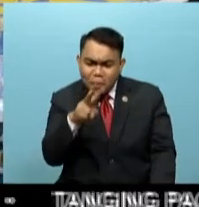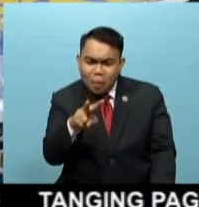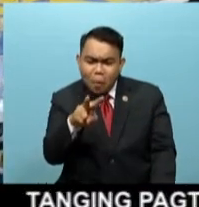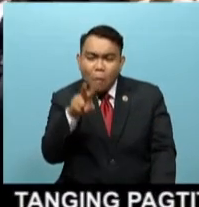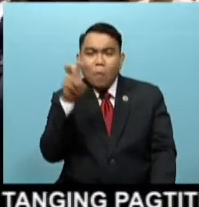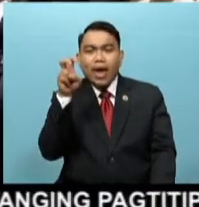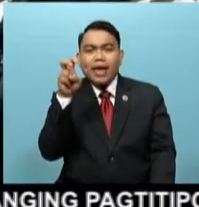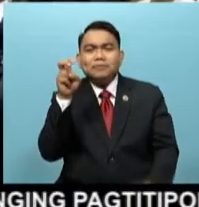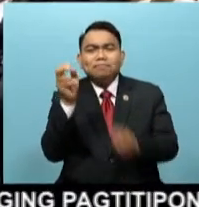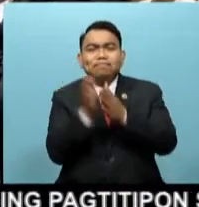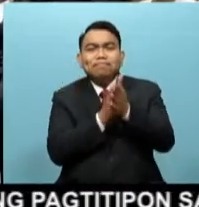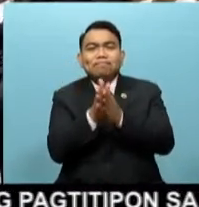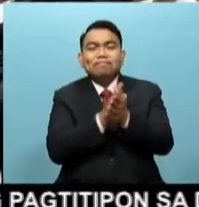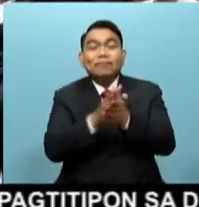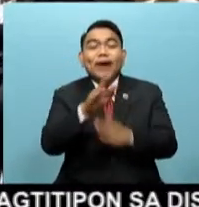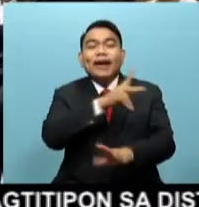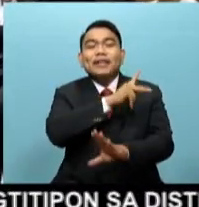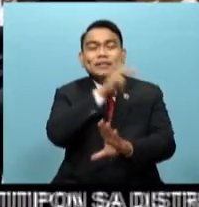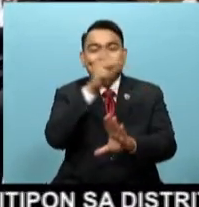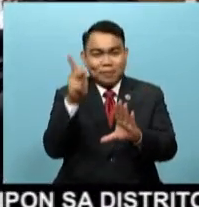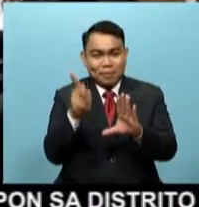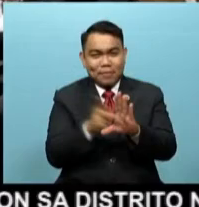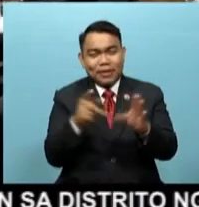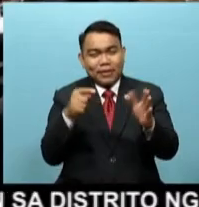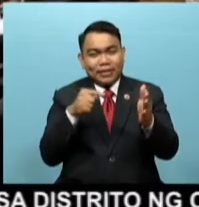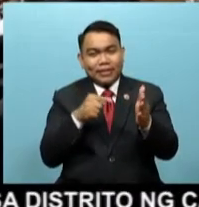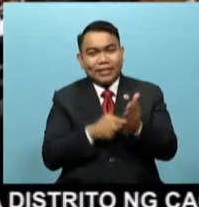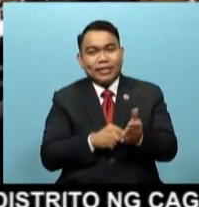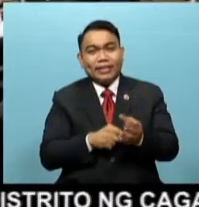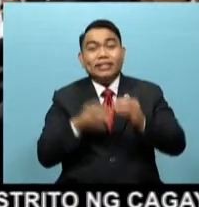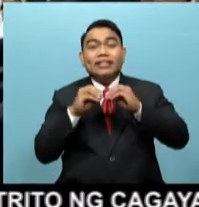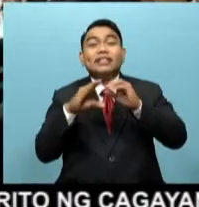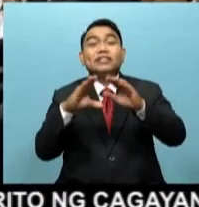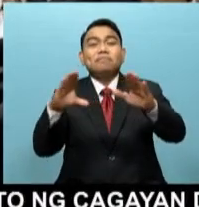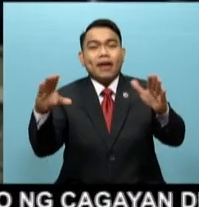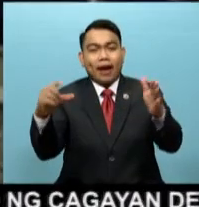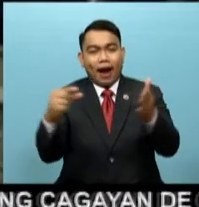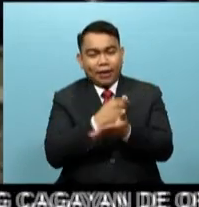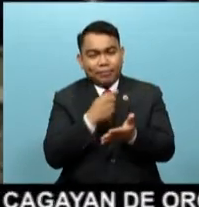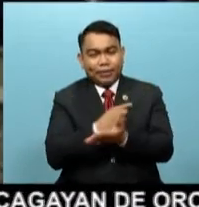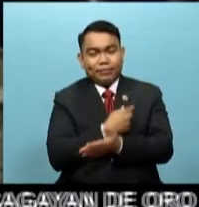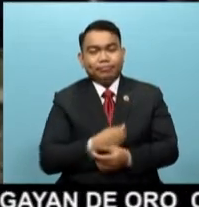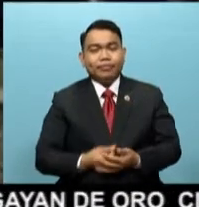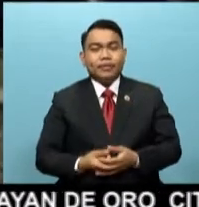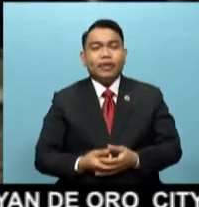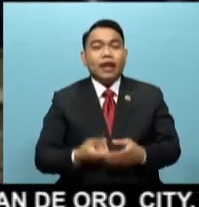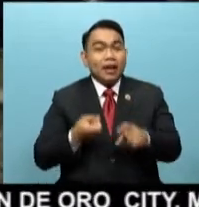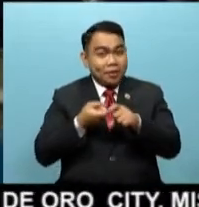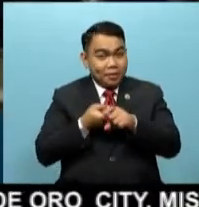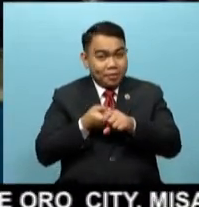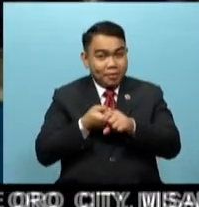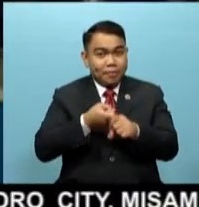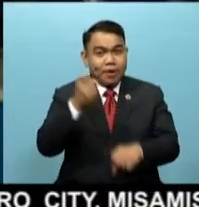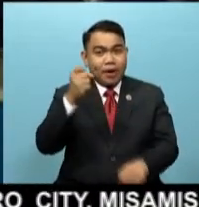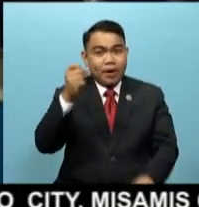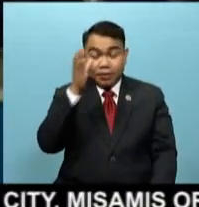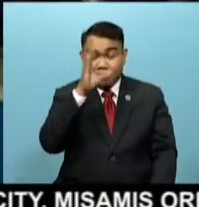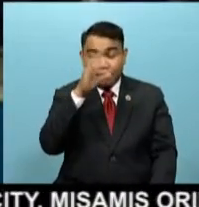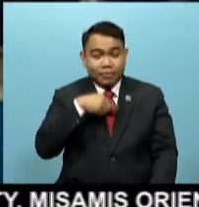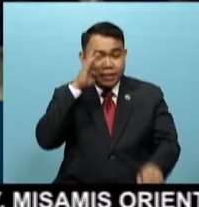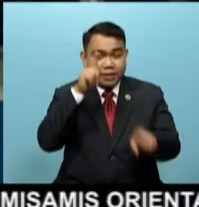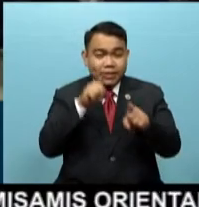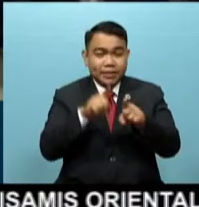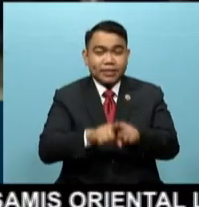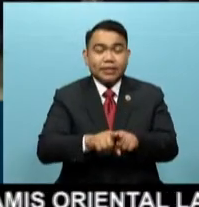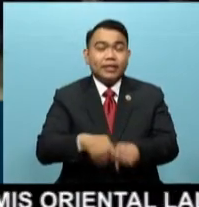kanilang pakikipagkaisa sa isinagawang pamamahayag. Mula po sa San Remigio, Cebu, ako po si kapatid